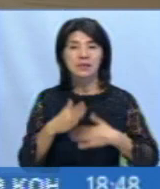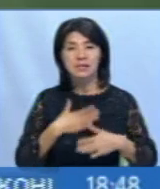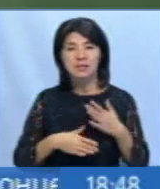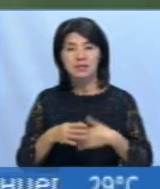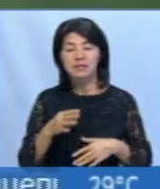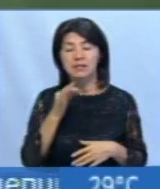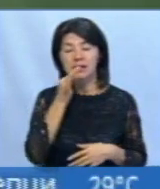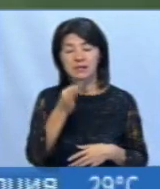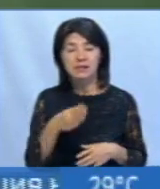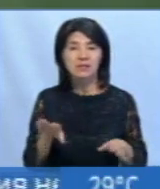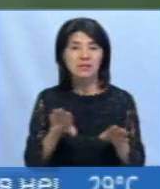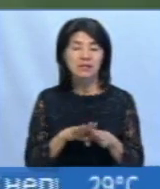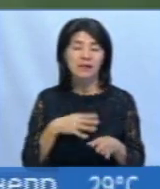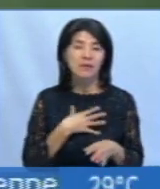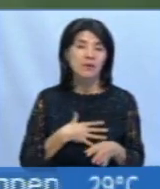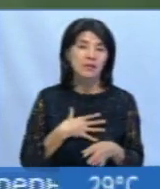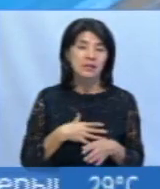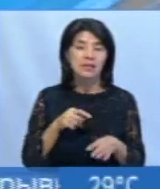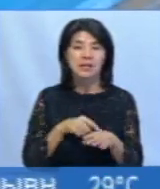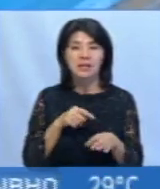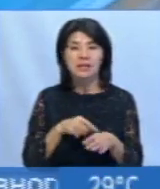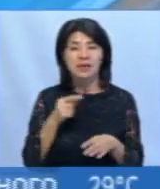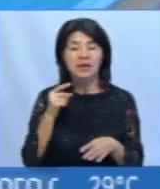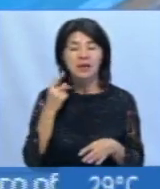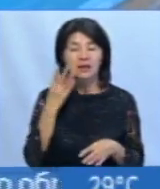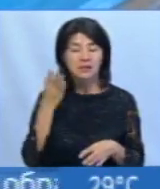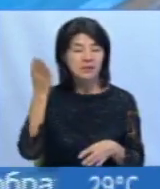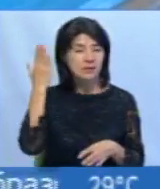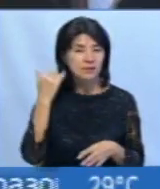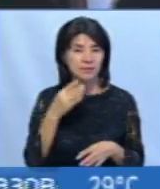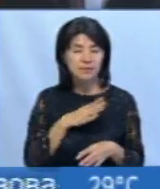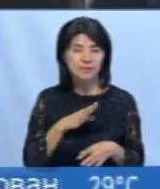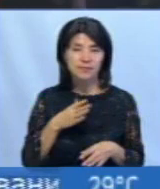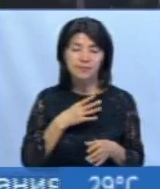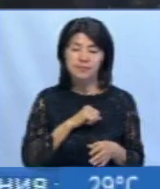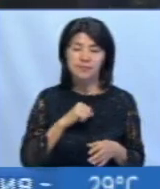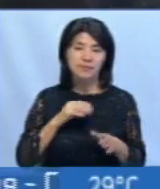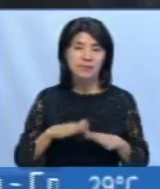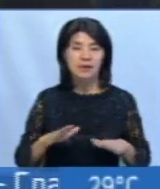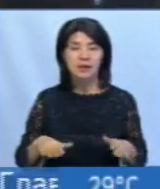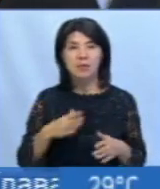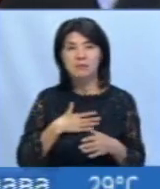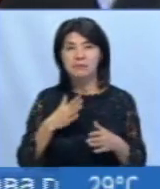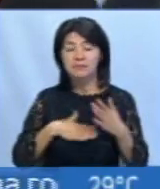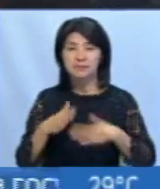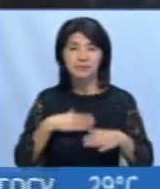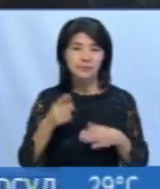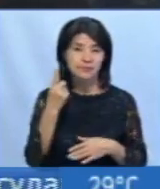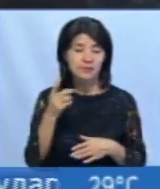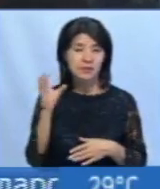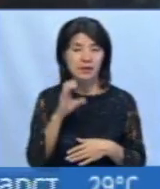что испытывает такие же волнительные ощущения, как когда-то в своем детстве. Мы с моей дочерью рады ждали 1